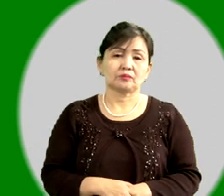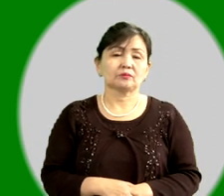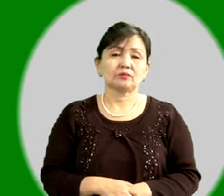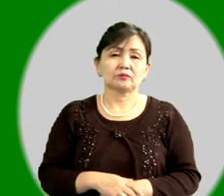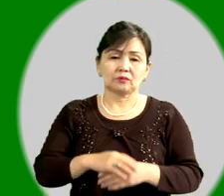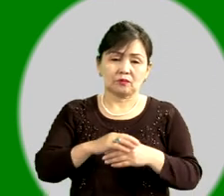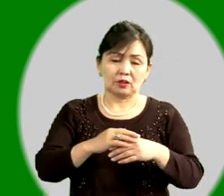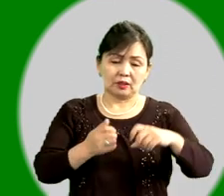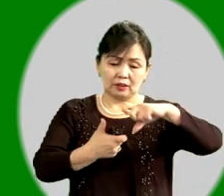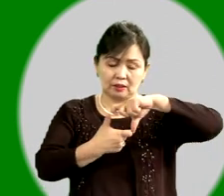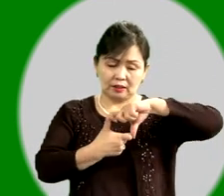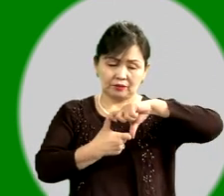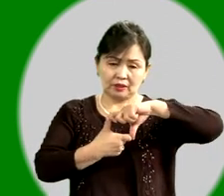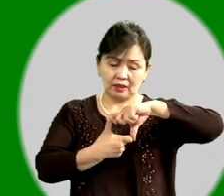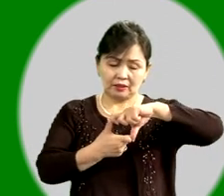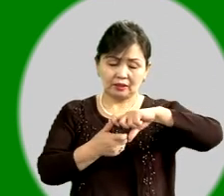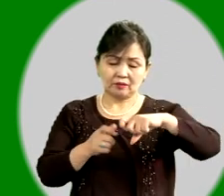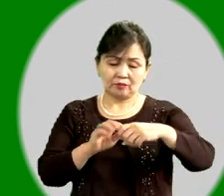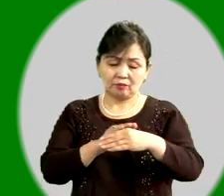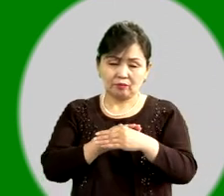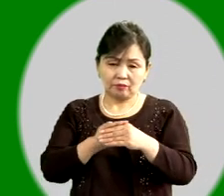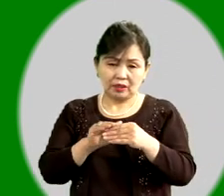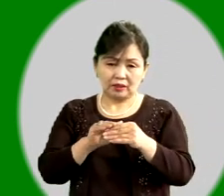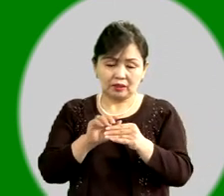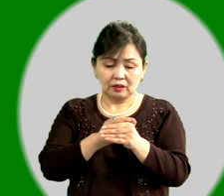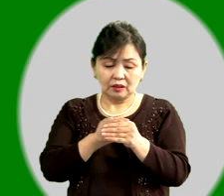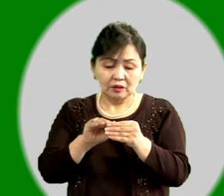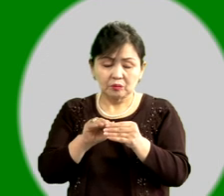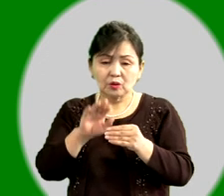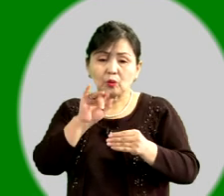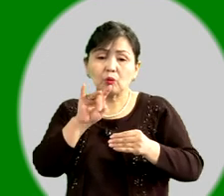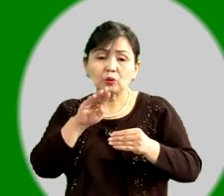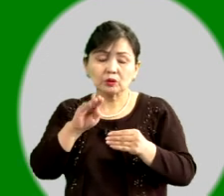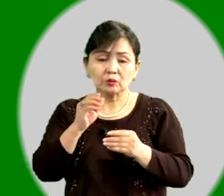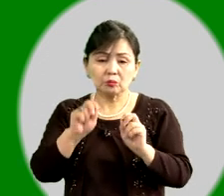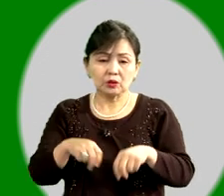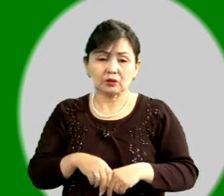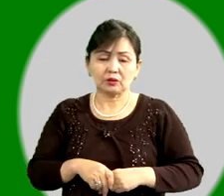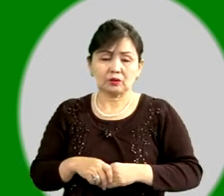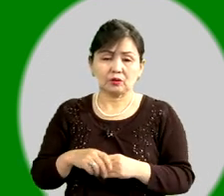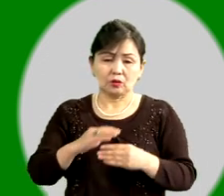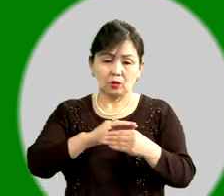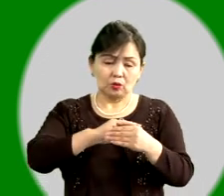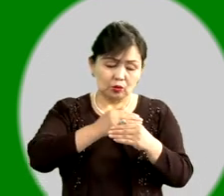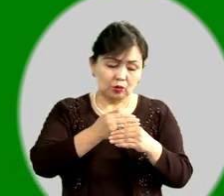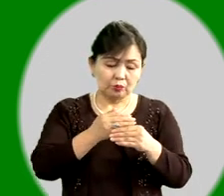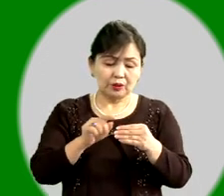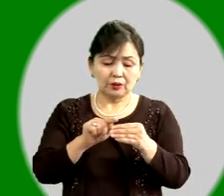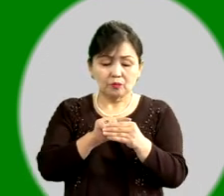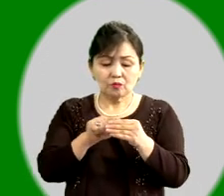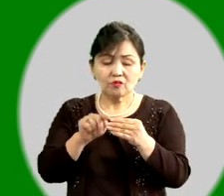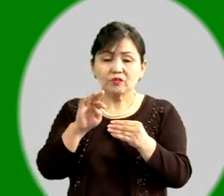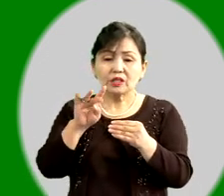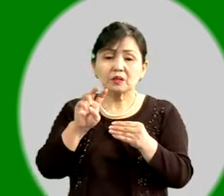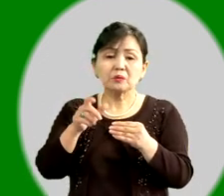За, квадратын талын урт нь кубийн ирмэгийн урт болно. За, тэгэхээр кубийн ирмэг гэж юуг нэрлсэн мэлээ та бүхэн